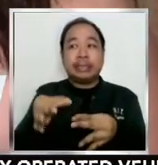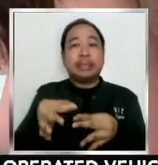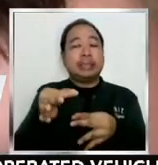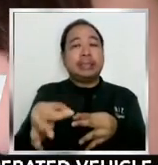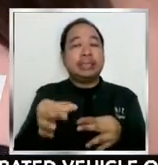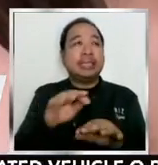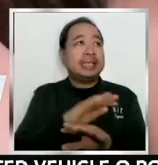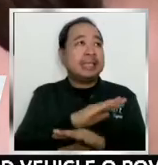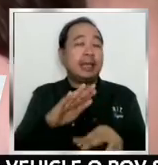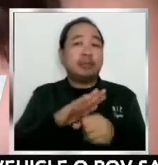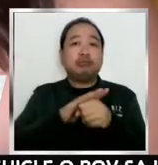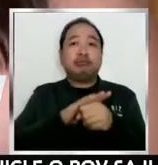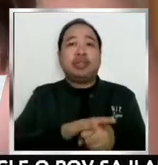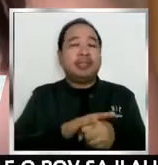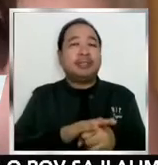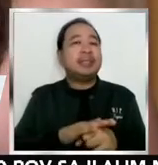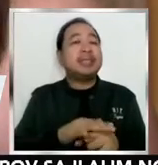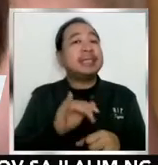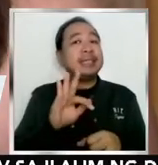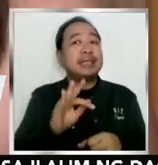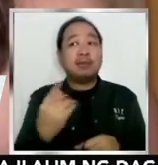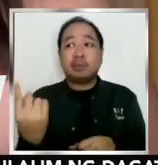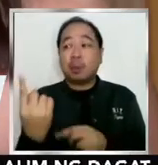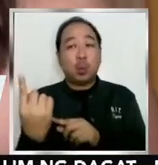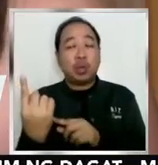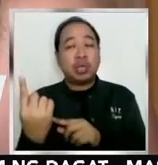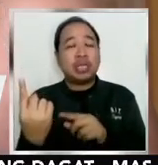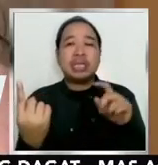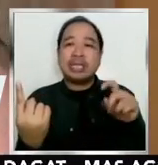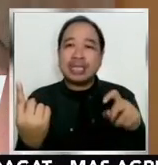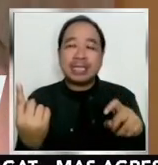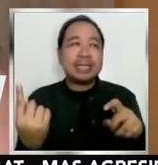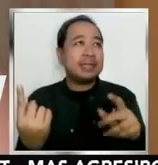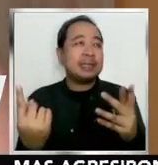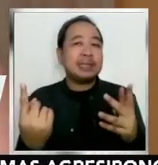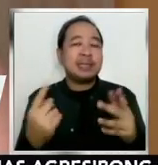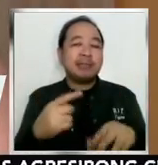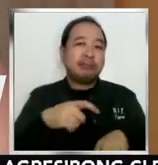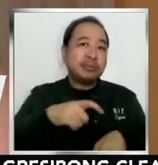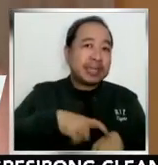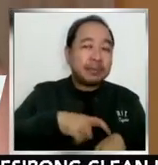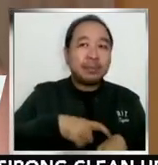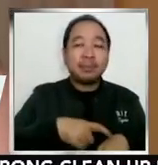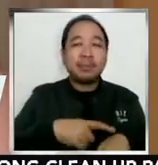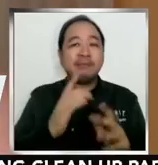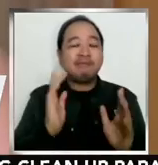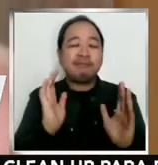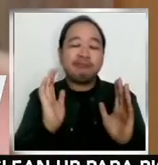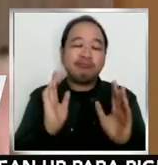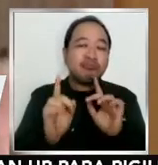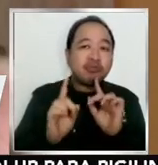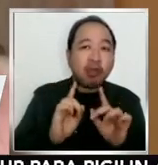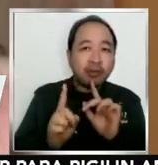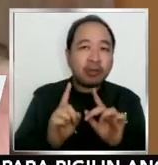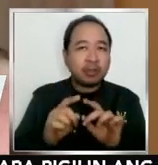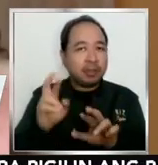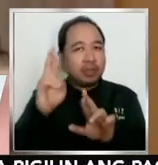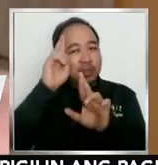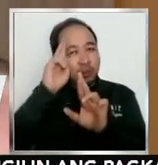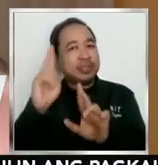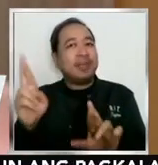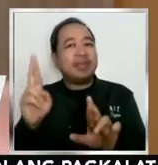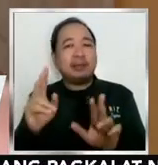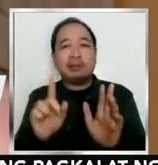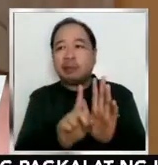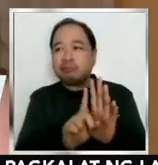So, if one of us needs, like, talk time, respect namin yung time na yun, nagigilid kami, kahit kailan